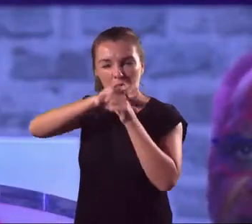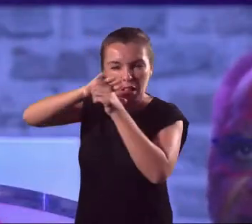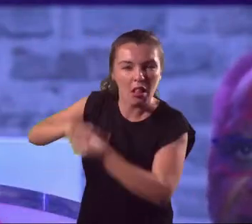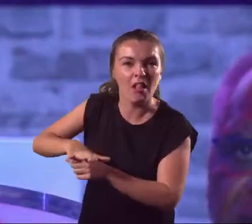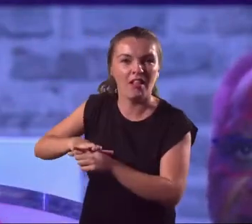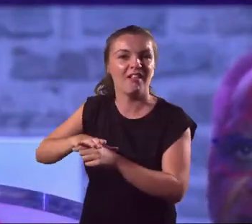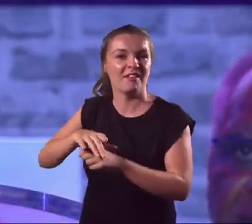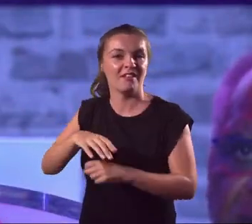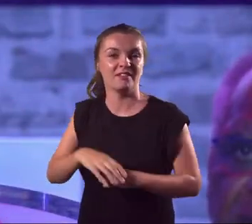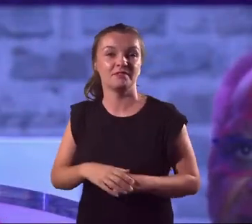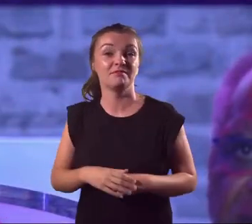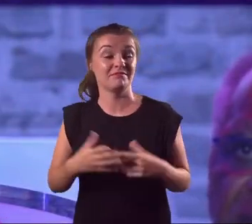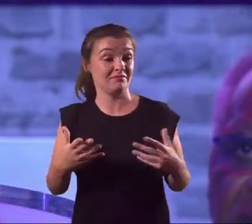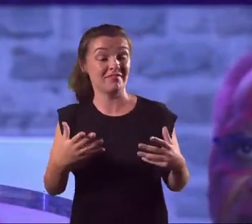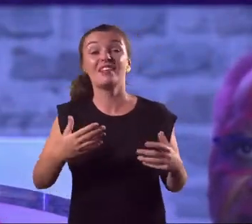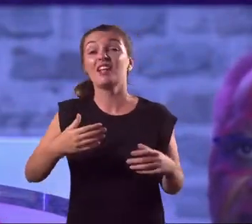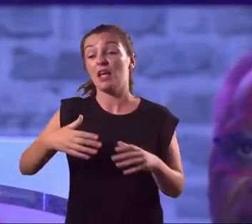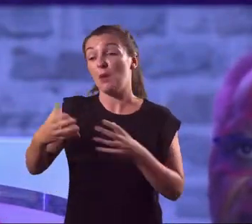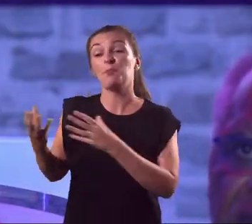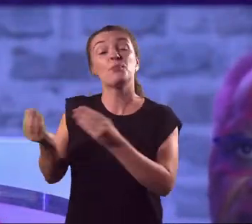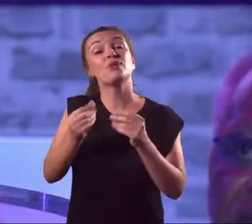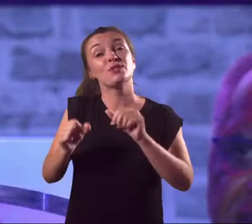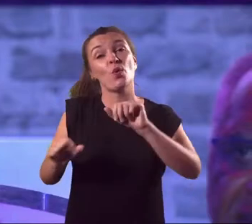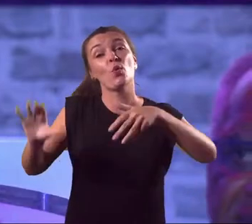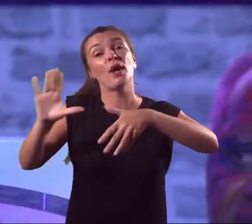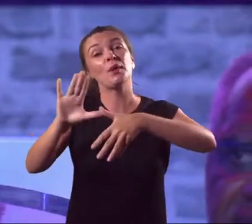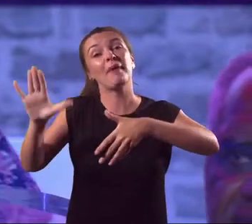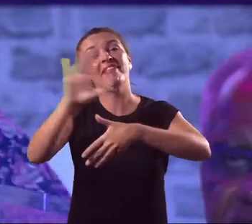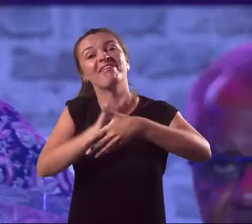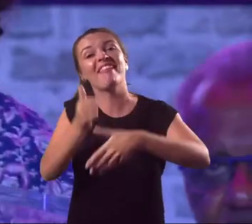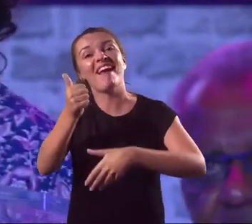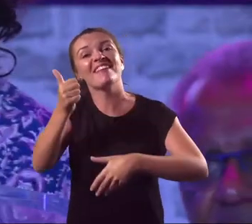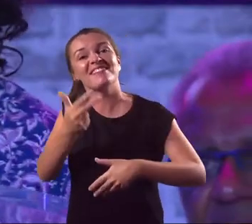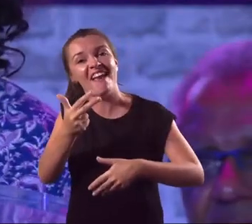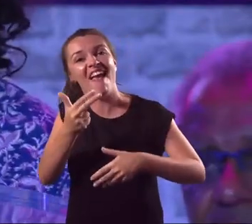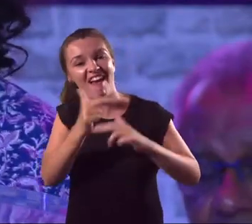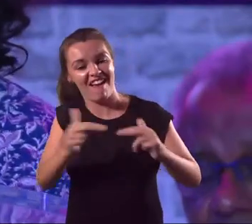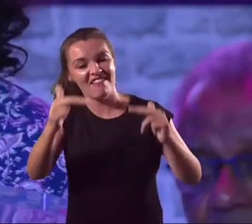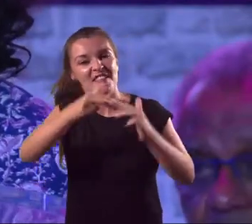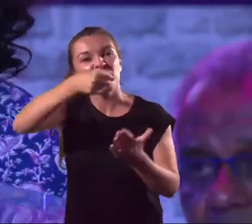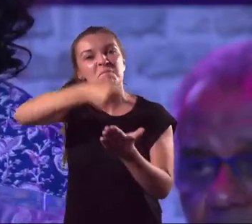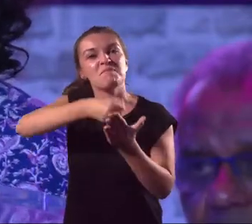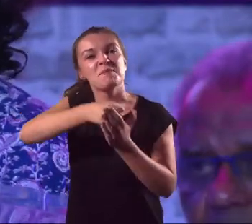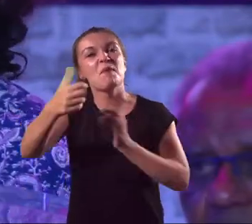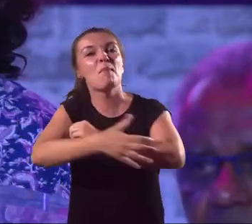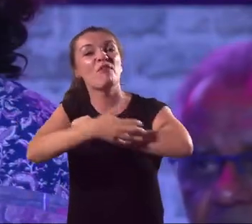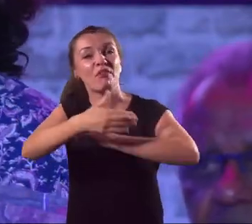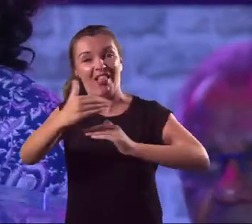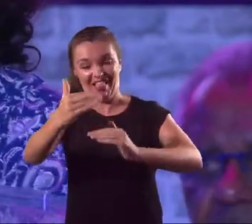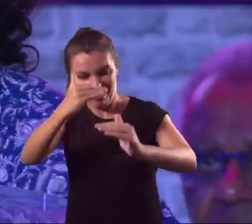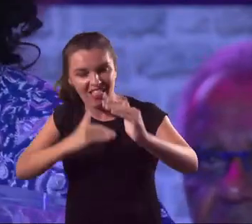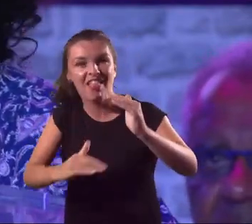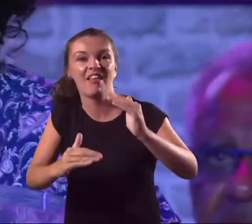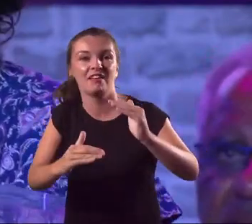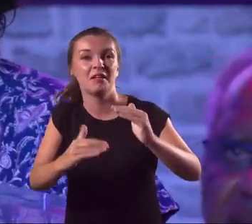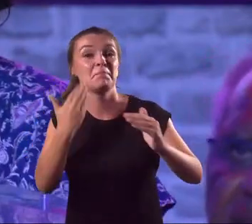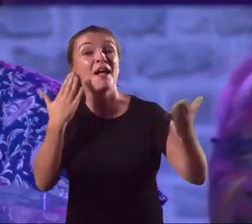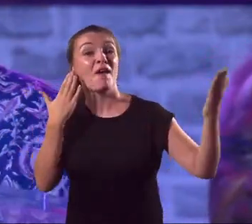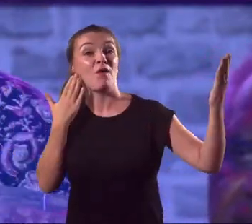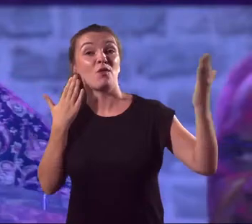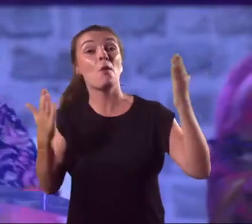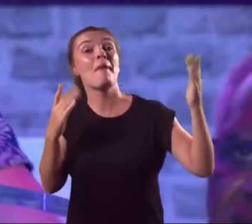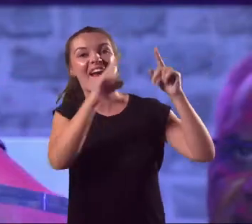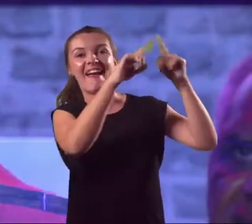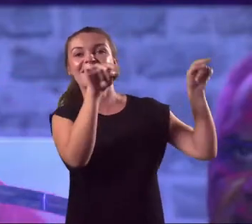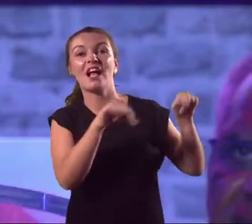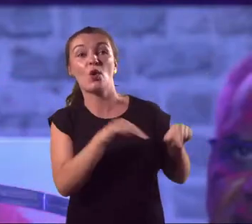comble. Quand on a un tiers des Guadeloupéens et des Guadeloupéennes qui vivent sous le seuil de pauvreté, près de 3 fois plus